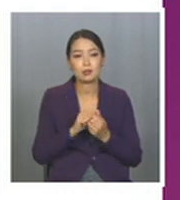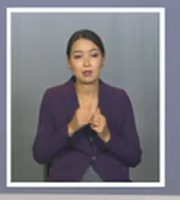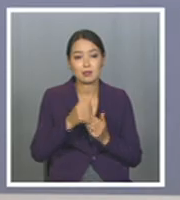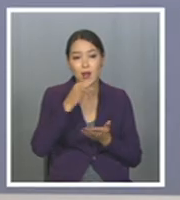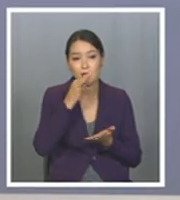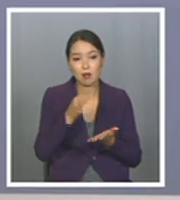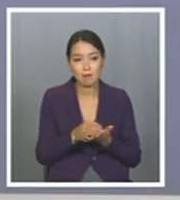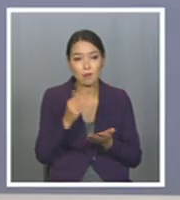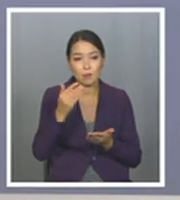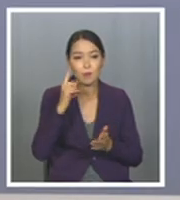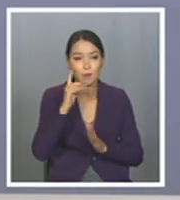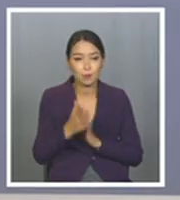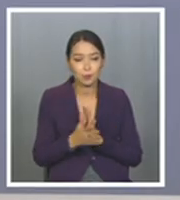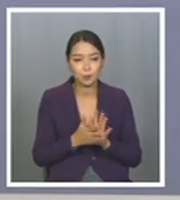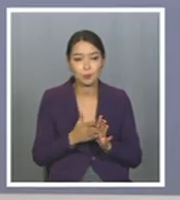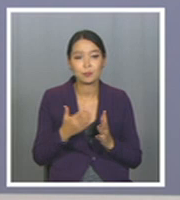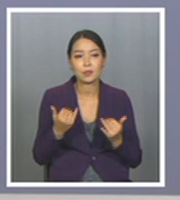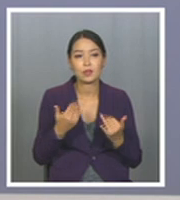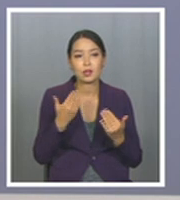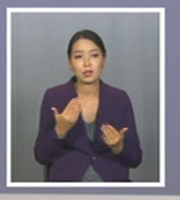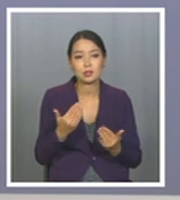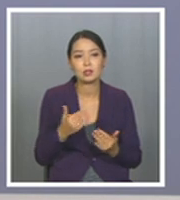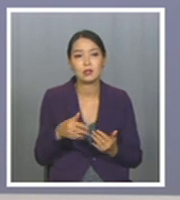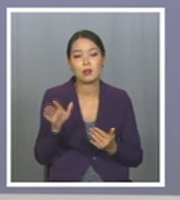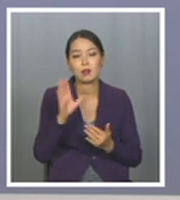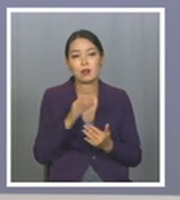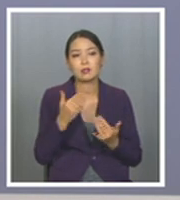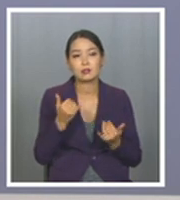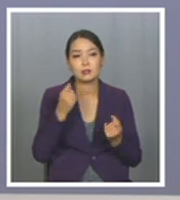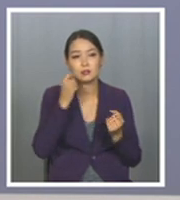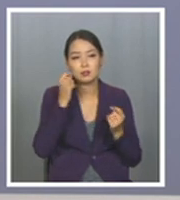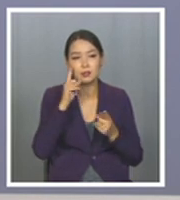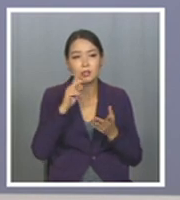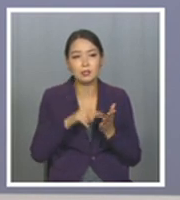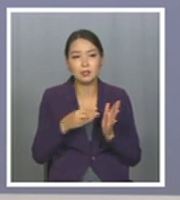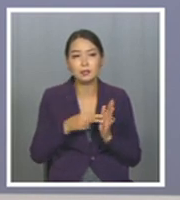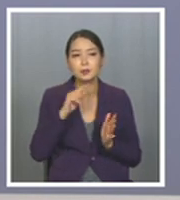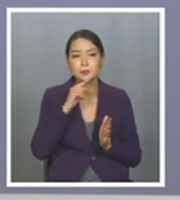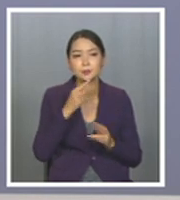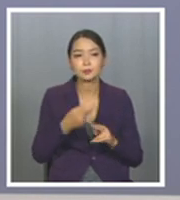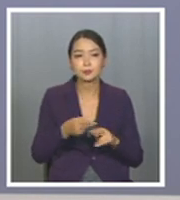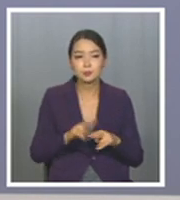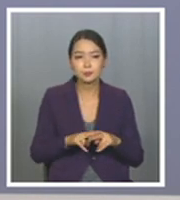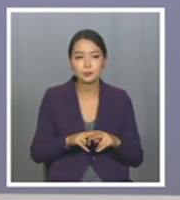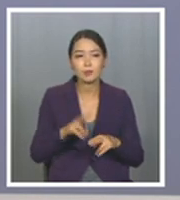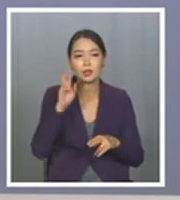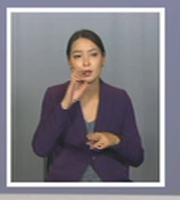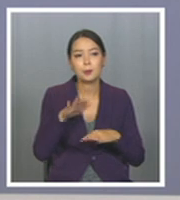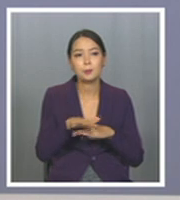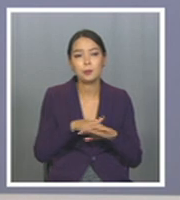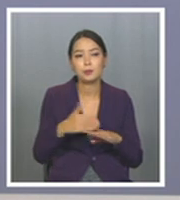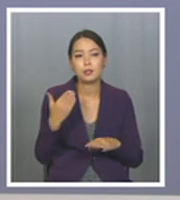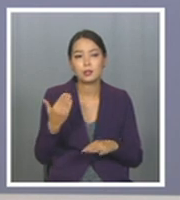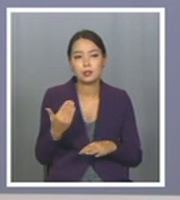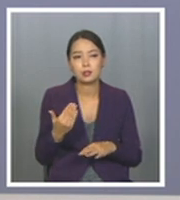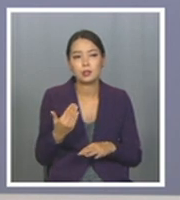сенімдемін. Балалар, енді кезекте жоспарлы экономиканың анықтамасына тоқталып өтейік. Жоспарлы экономика дегеніміз мемлекет тарапынан бақылау